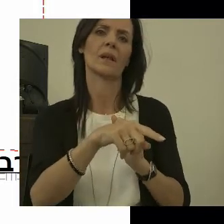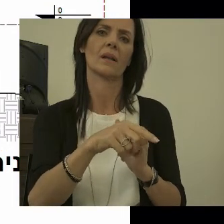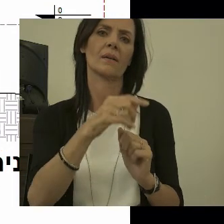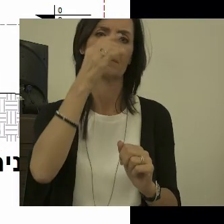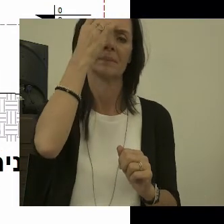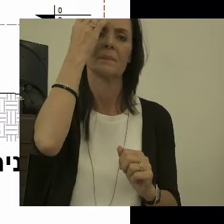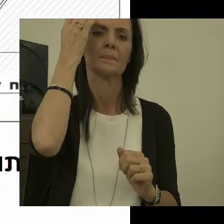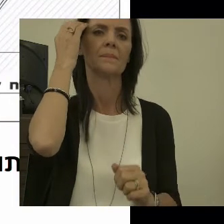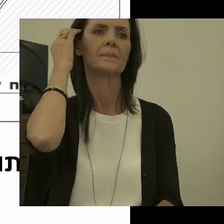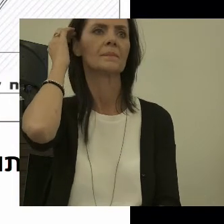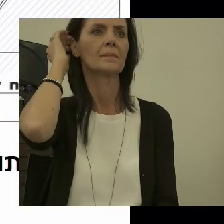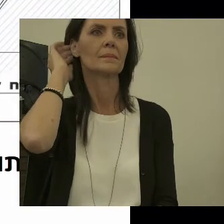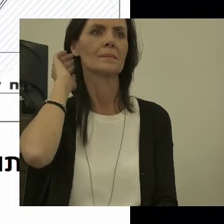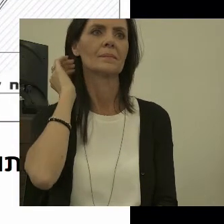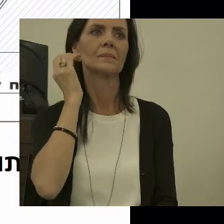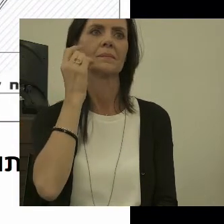הזה.